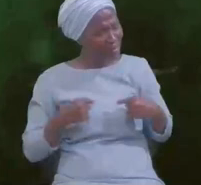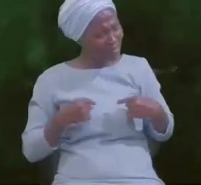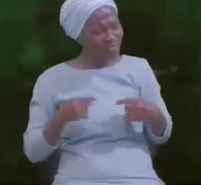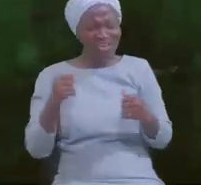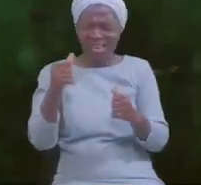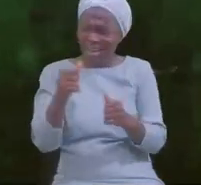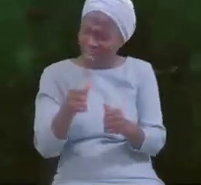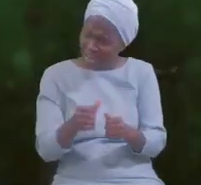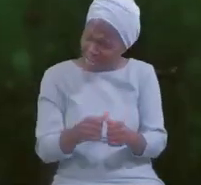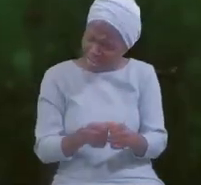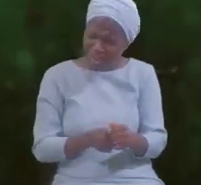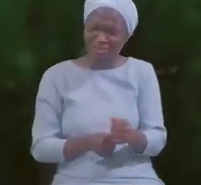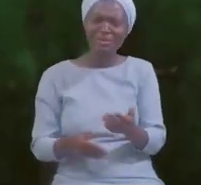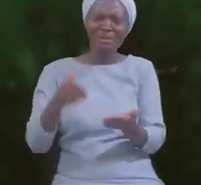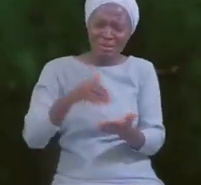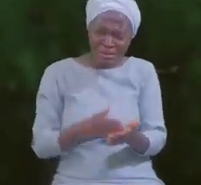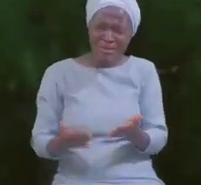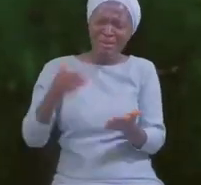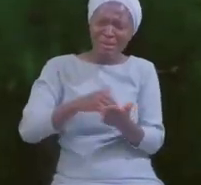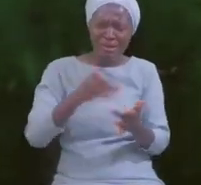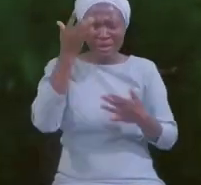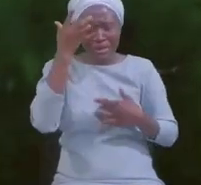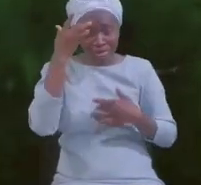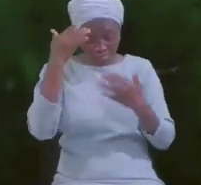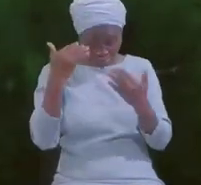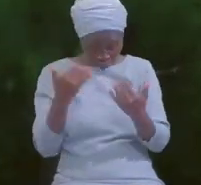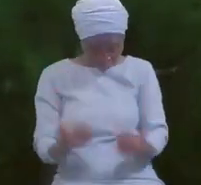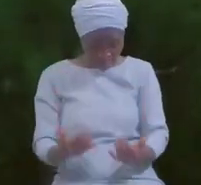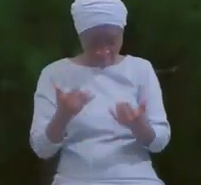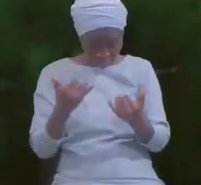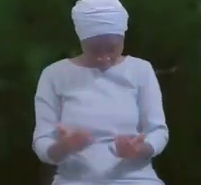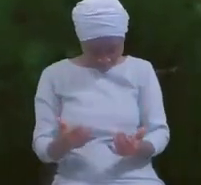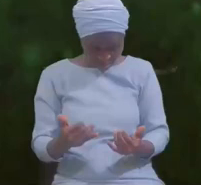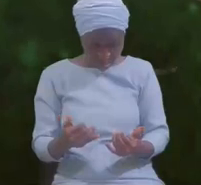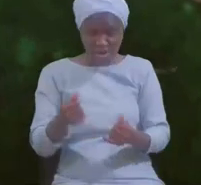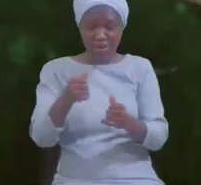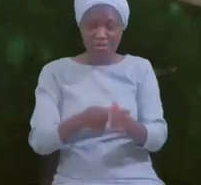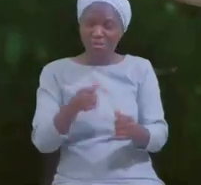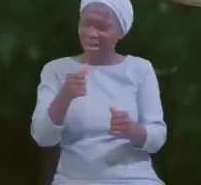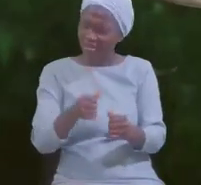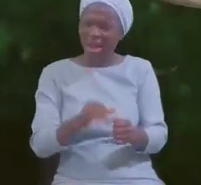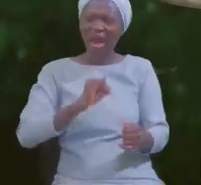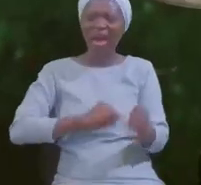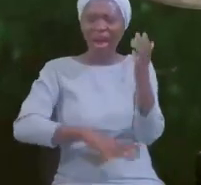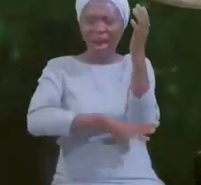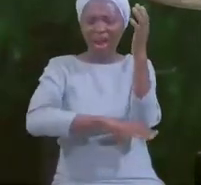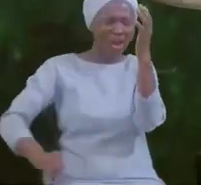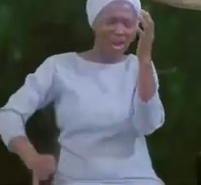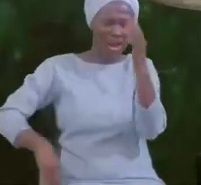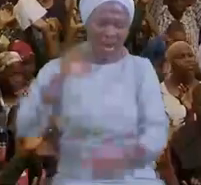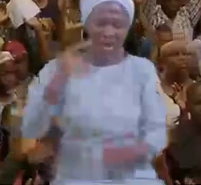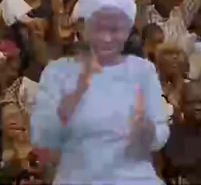toute maladie qui récidive maintenant de toute vie, je déracine la maladie au nom de